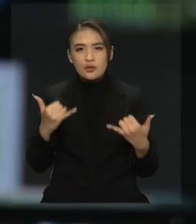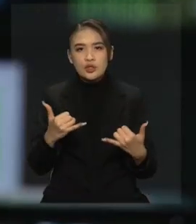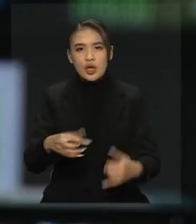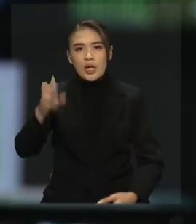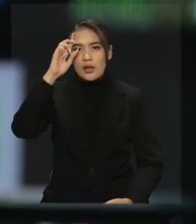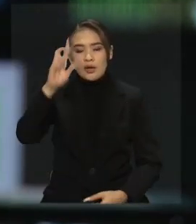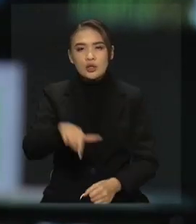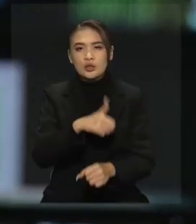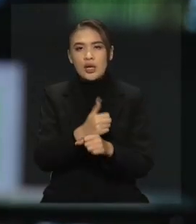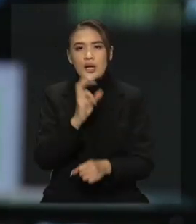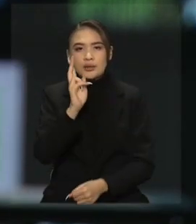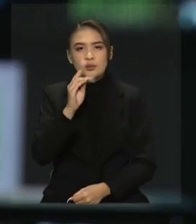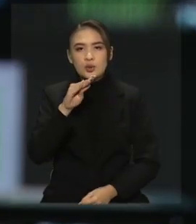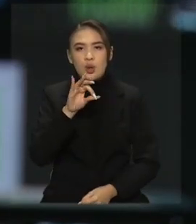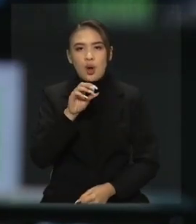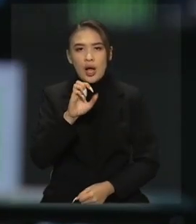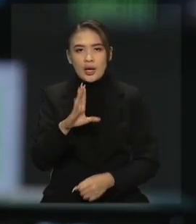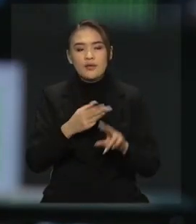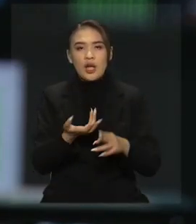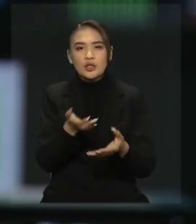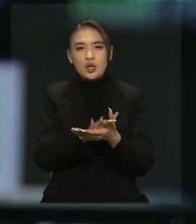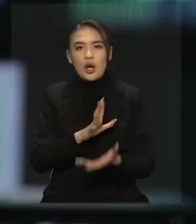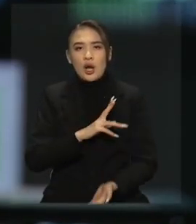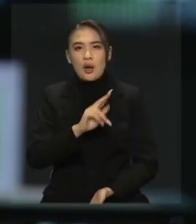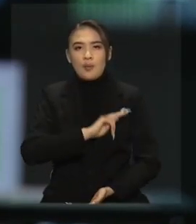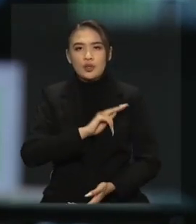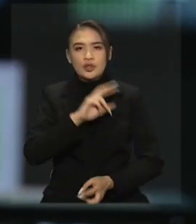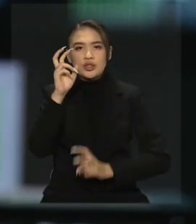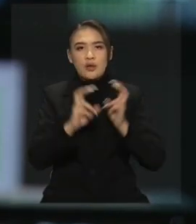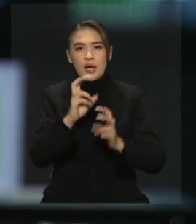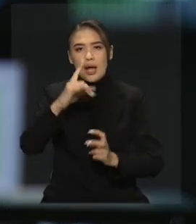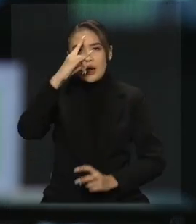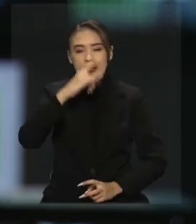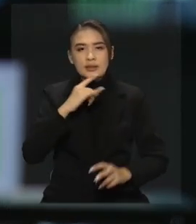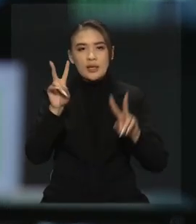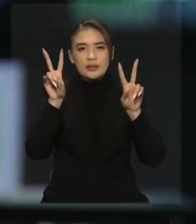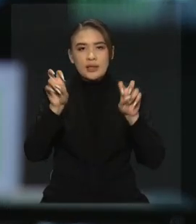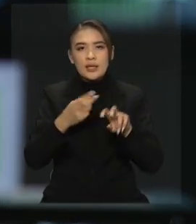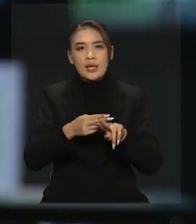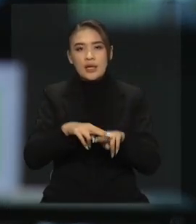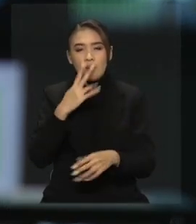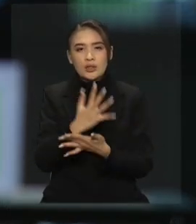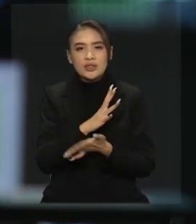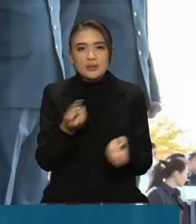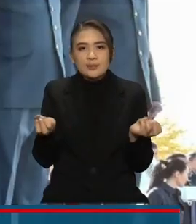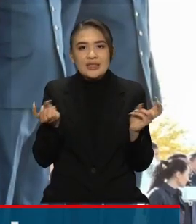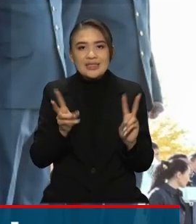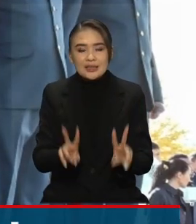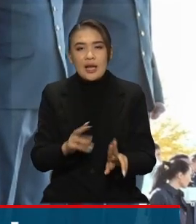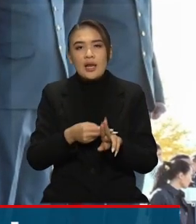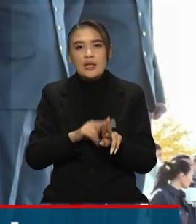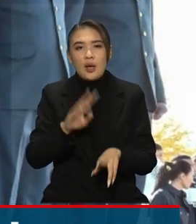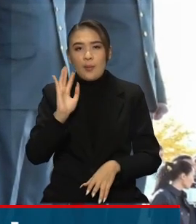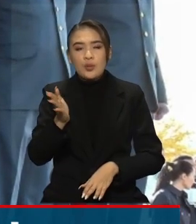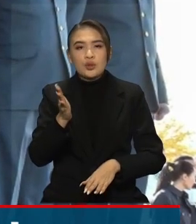глава государства касом ж Мар токаев ознакомился с работой завода Казахстан Paramount инженеринг предприятие специализируется на производстве и